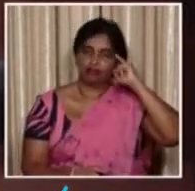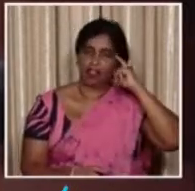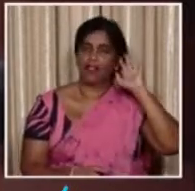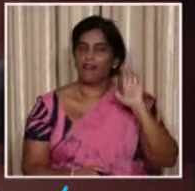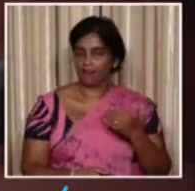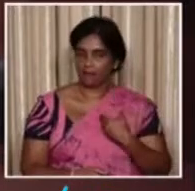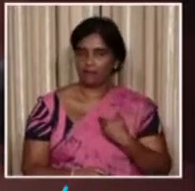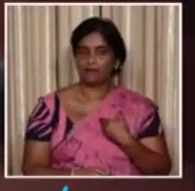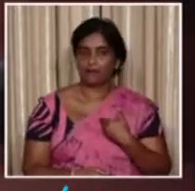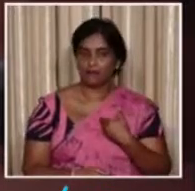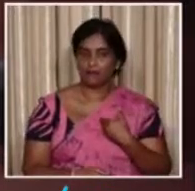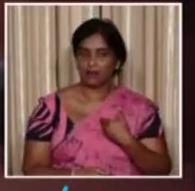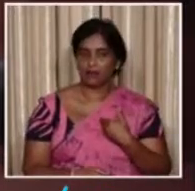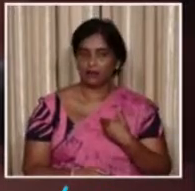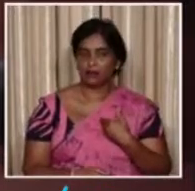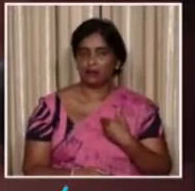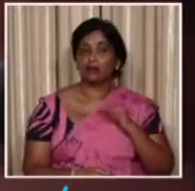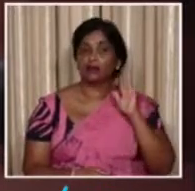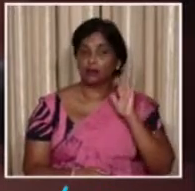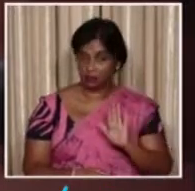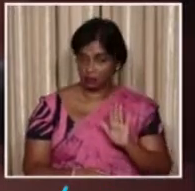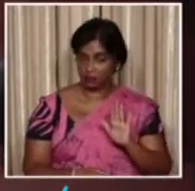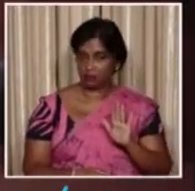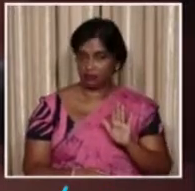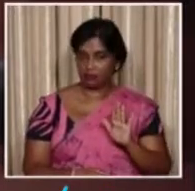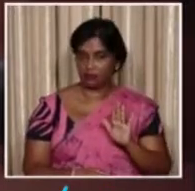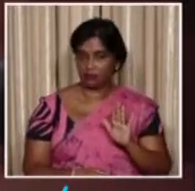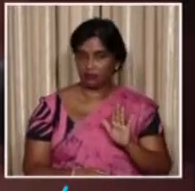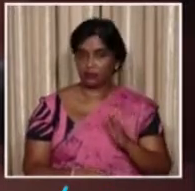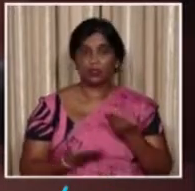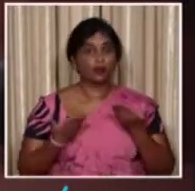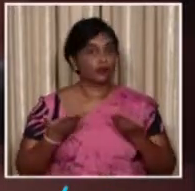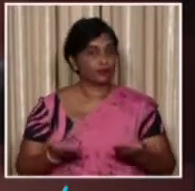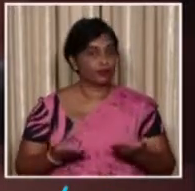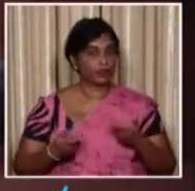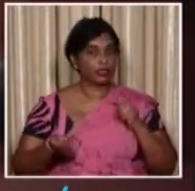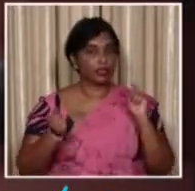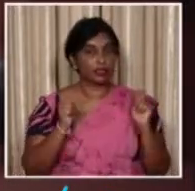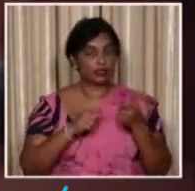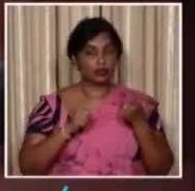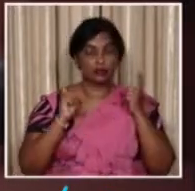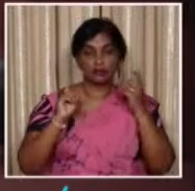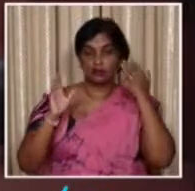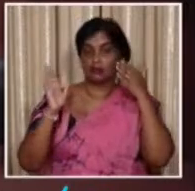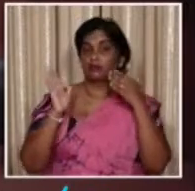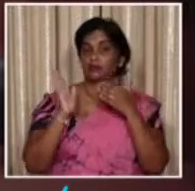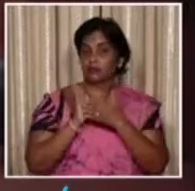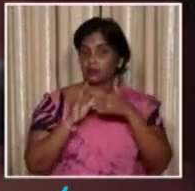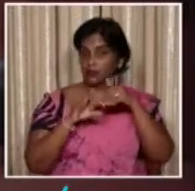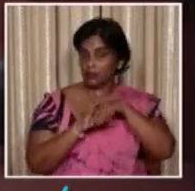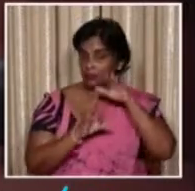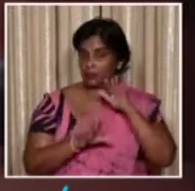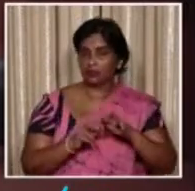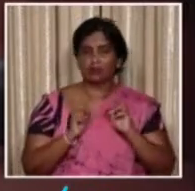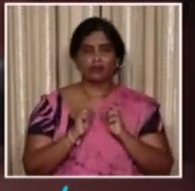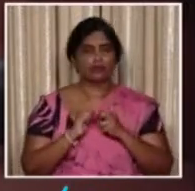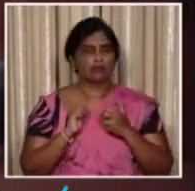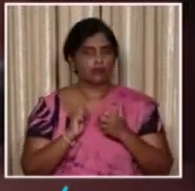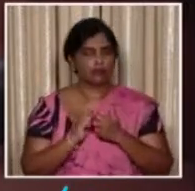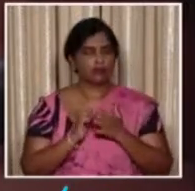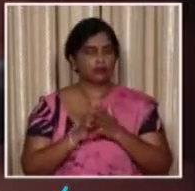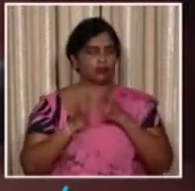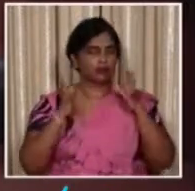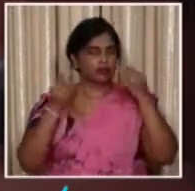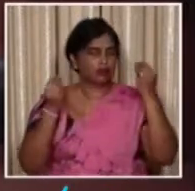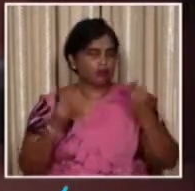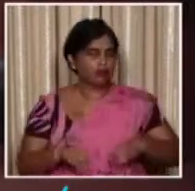करनवा नमुत् वर्तमाने क्रिकेट क्रीडाव ऐतुले ऐति वी तिबिन मे अर्बुदे विशालत